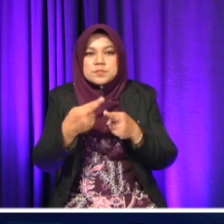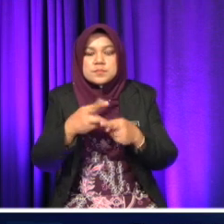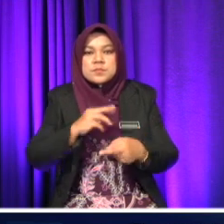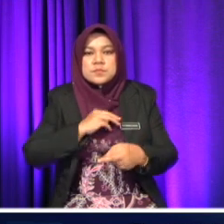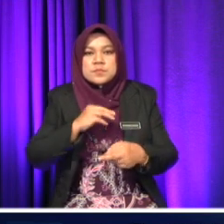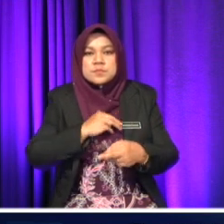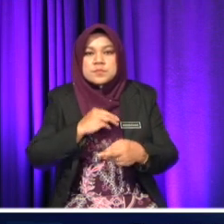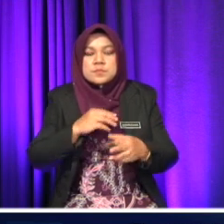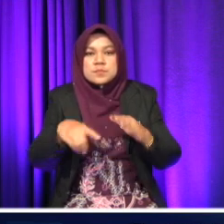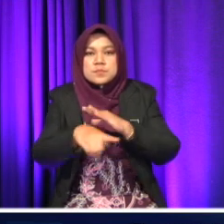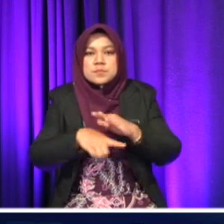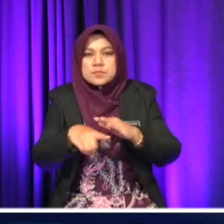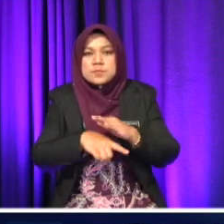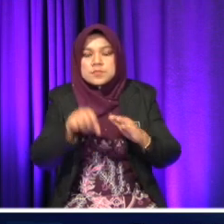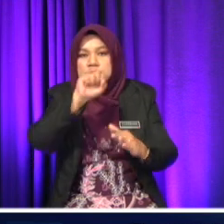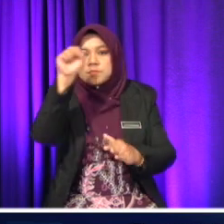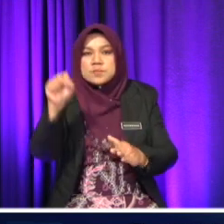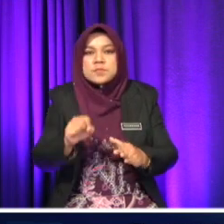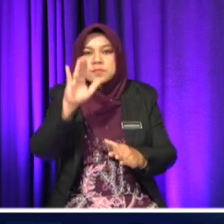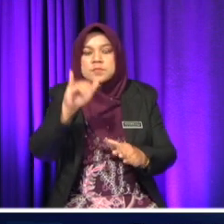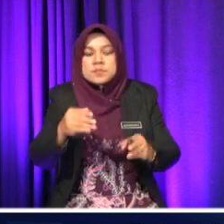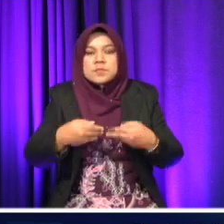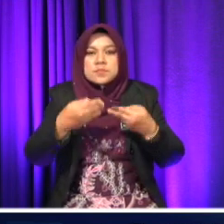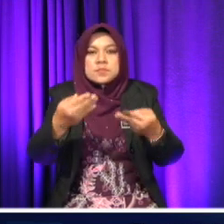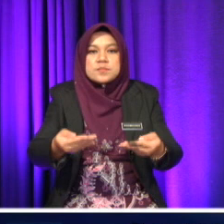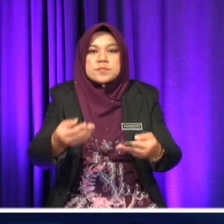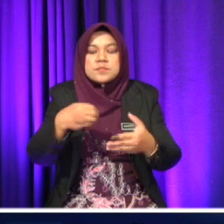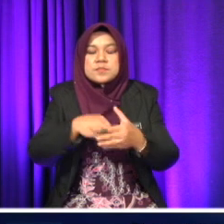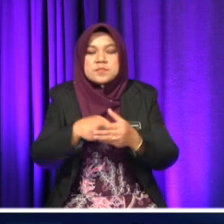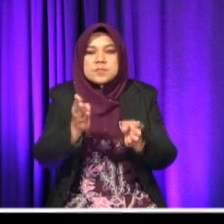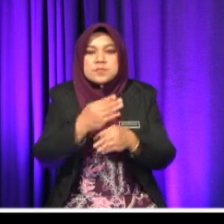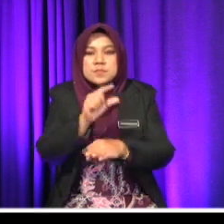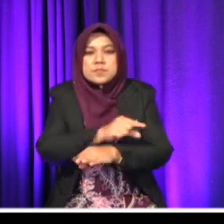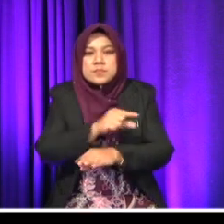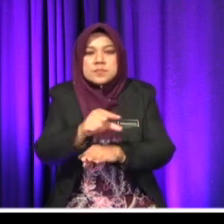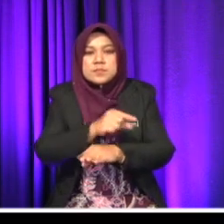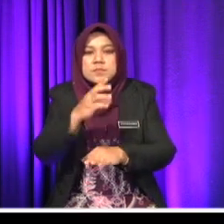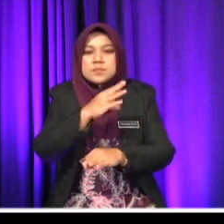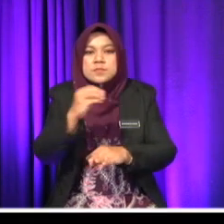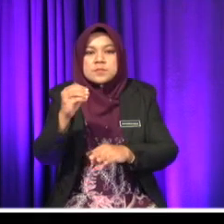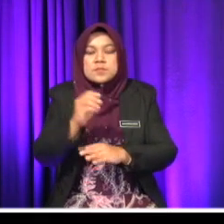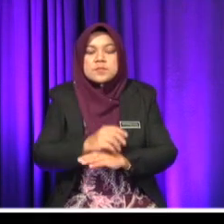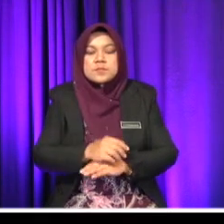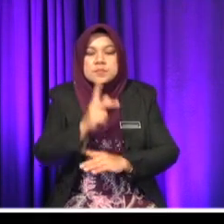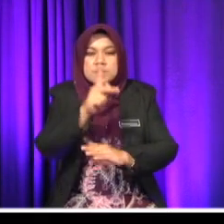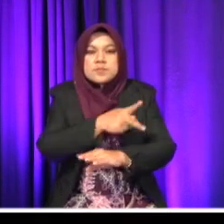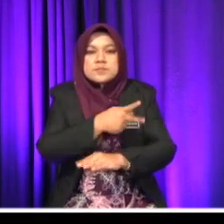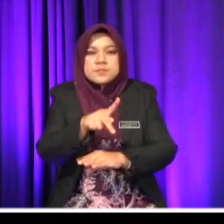berdasarkan seolah yang diberi tadi dalam bentuk pertama gurindam dan juga dalam bentuk